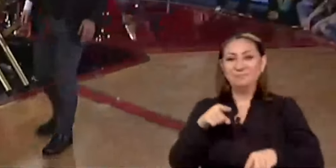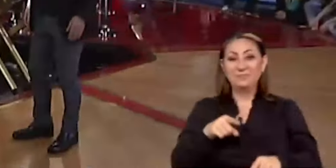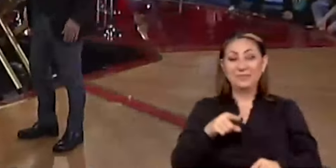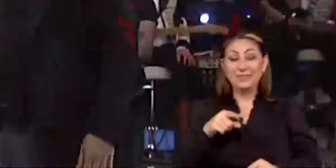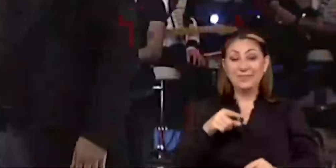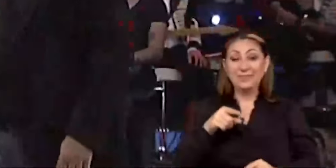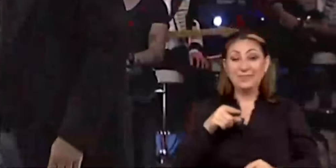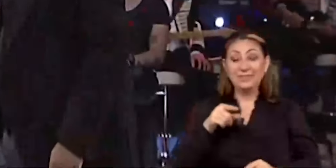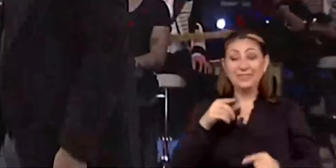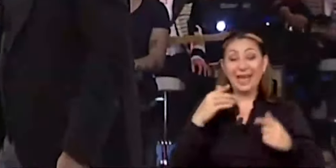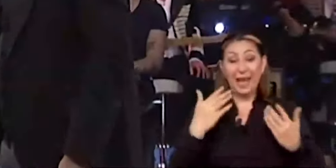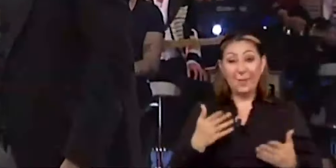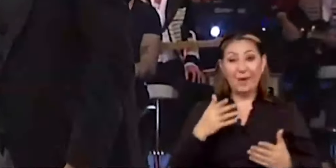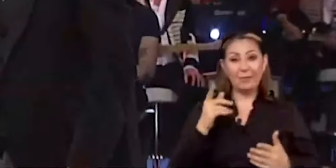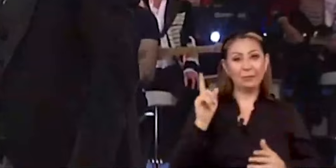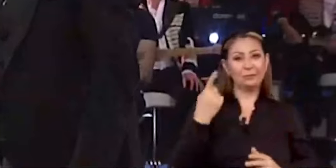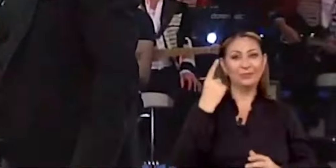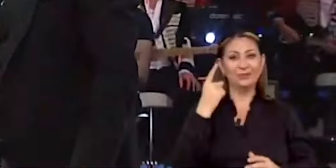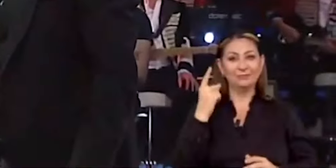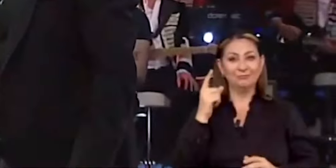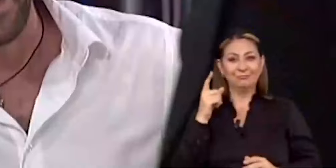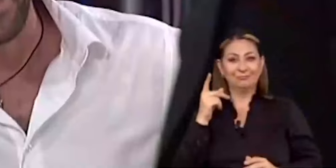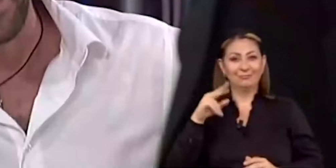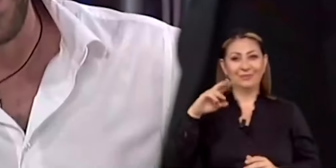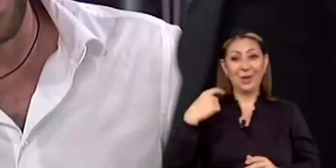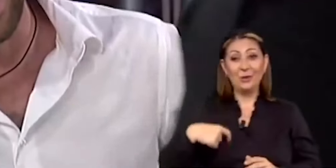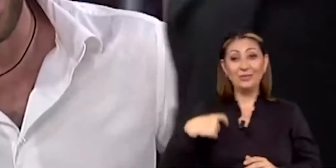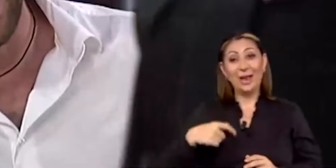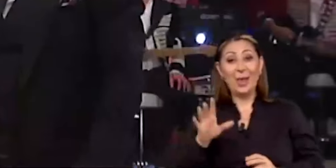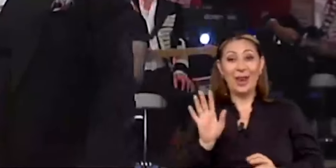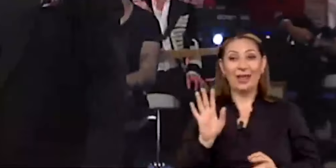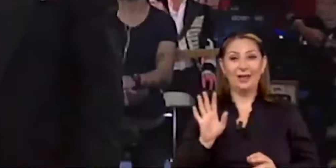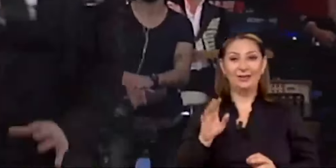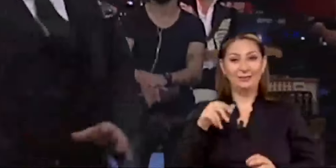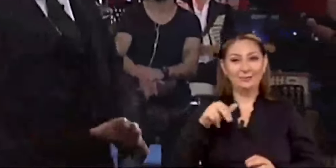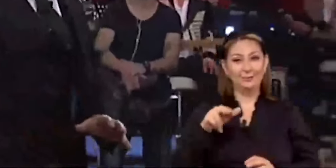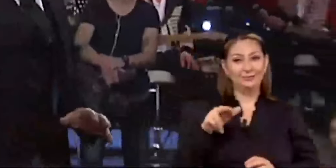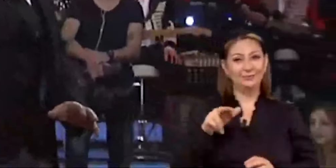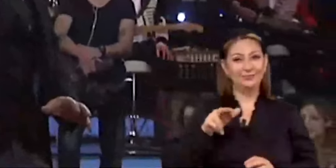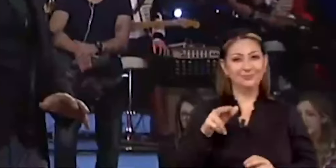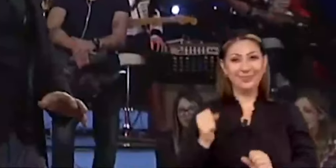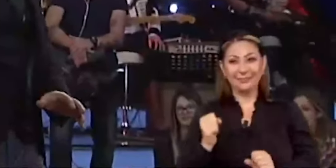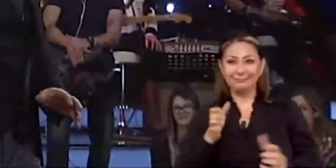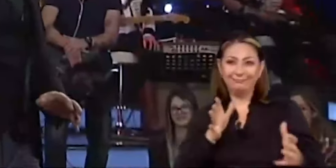Fakat psycho hareketler yapacaksın. Özelliği bu. Normal böyle.